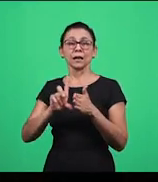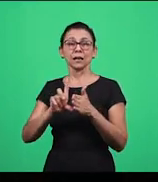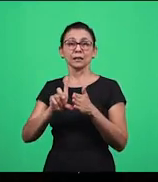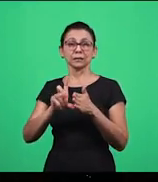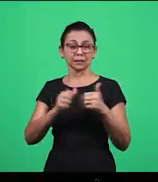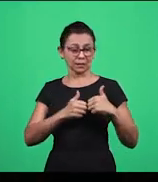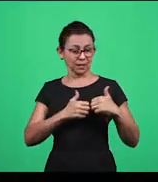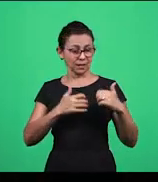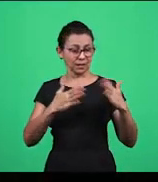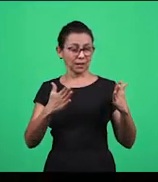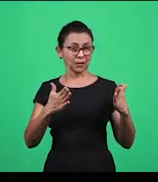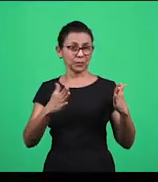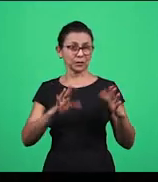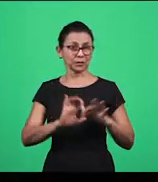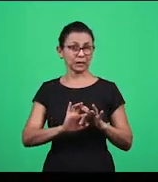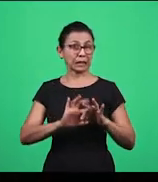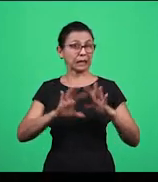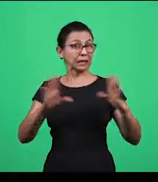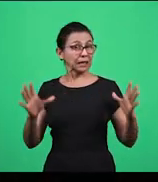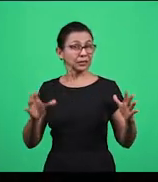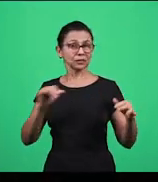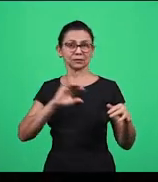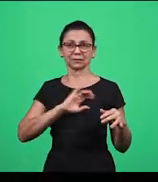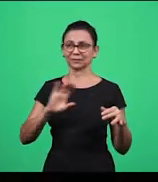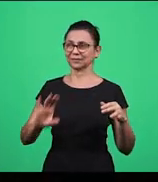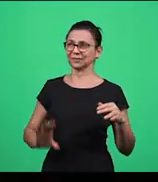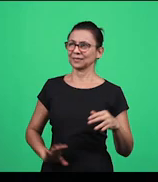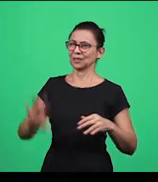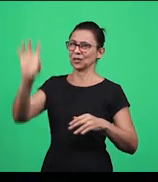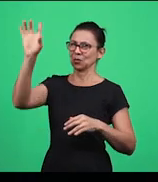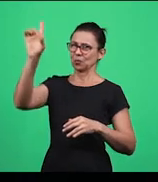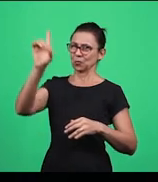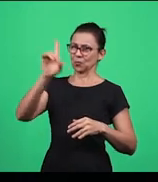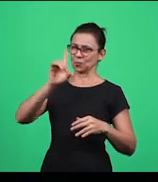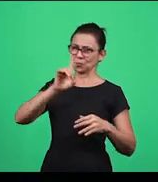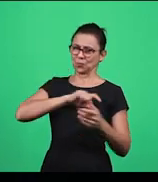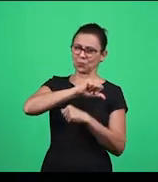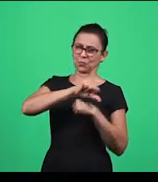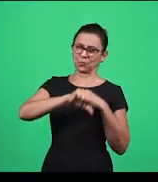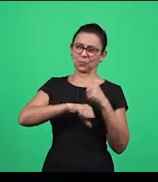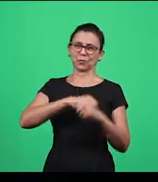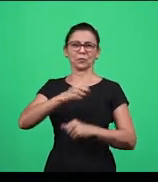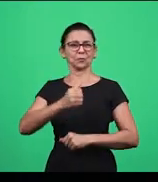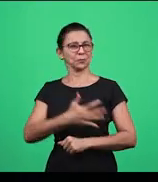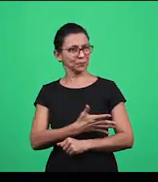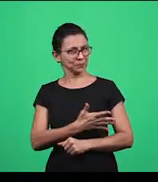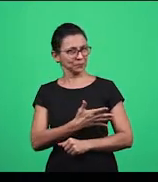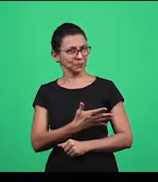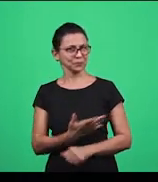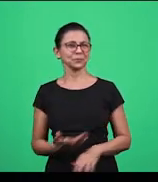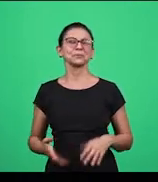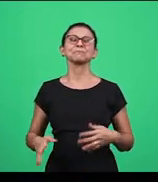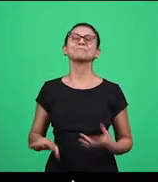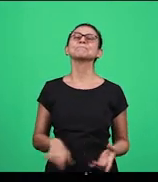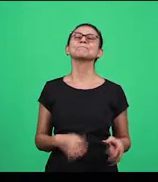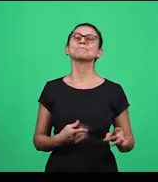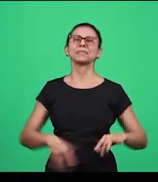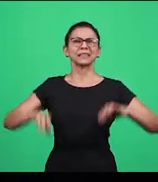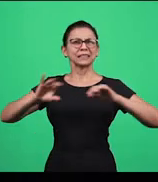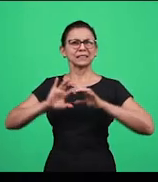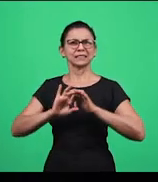благосклонно, открой сердце свое и позволь Христу войти и солнцу воссиять в